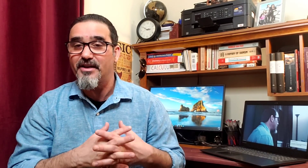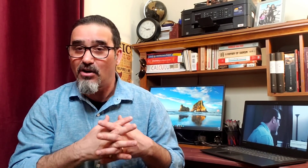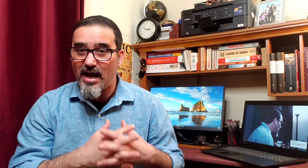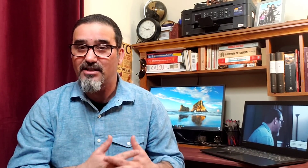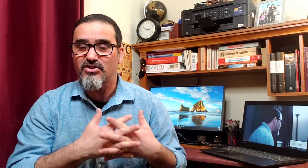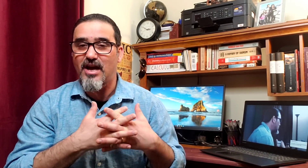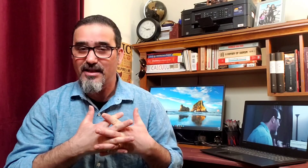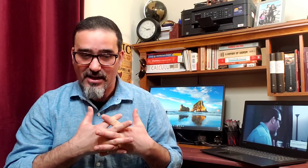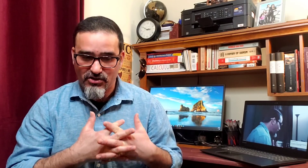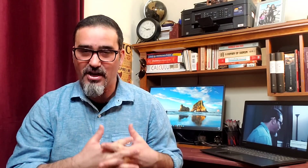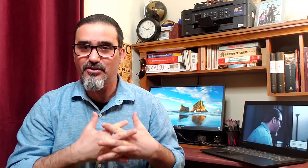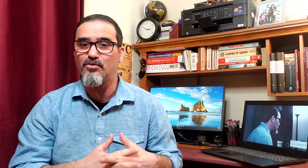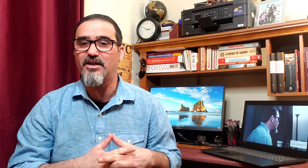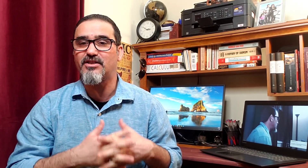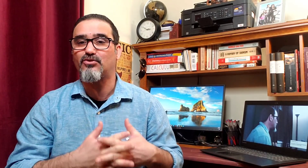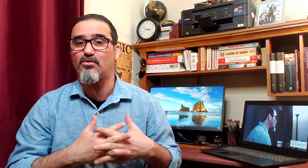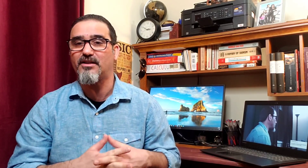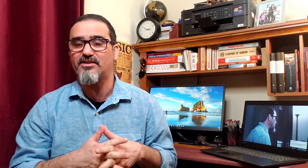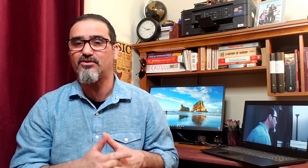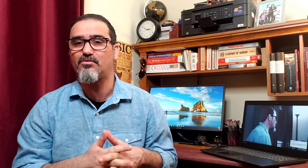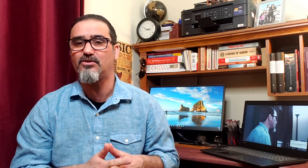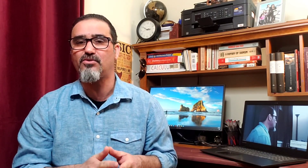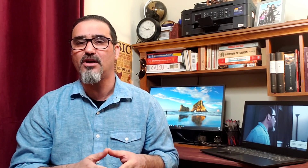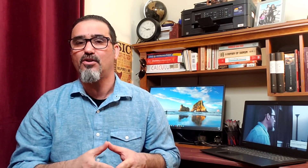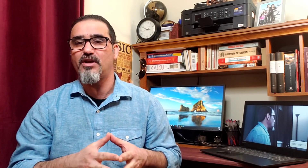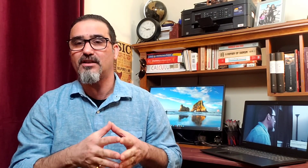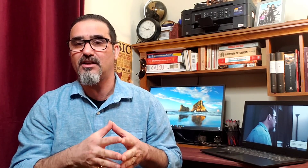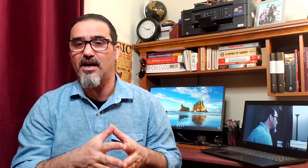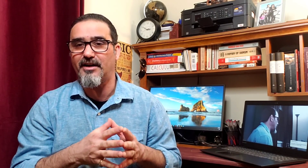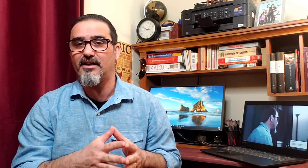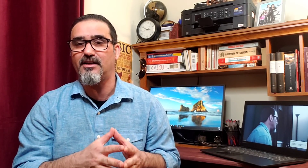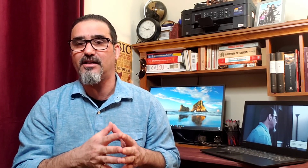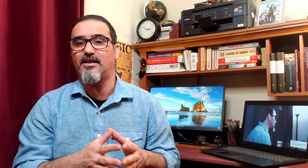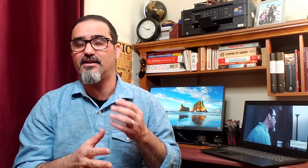تيشوف بانه هاد الشيء هادو هما لي سندروم، هاد لي سندروم هادو ولا هاد